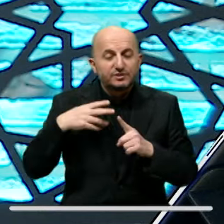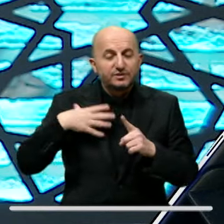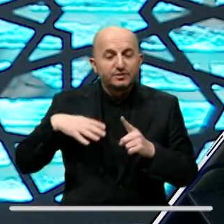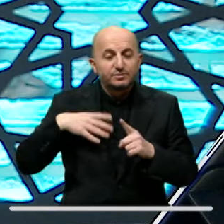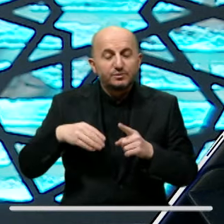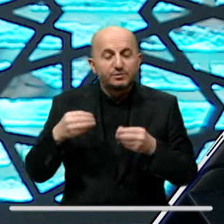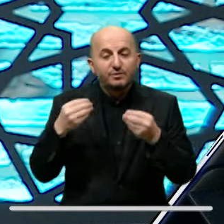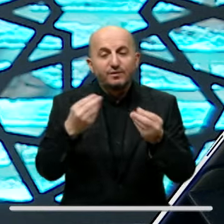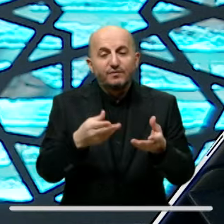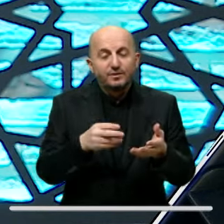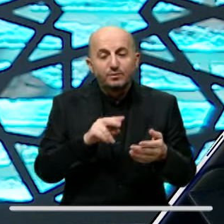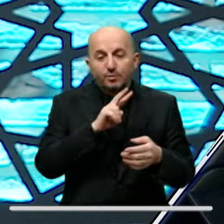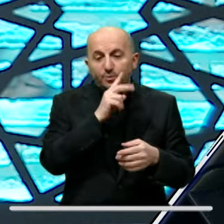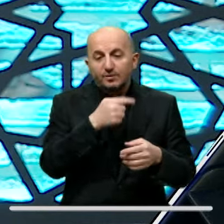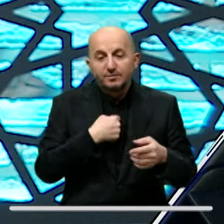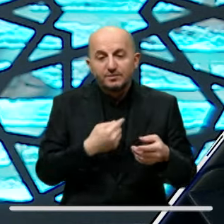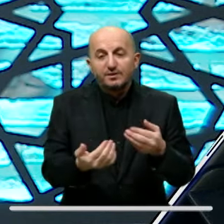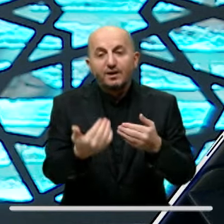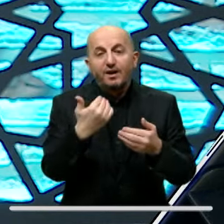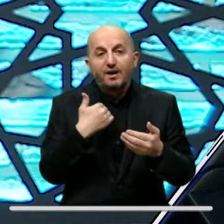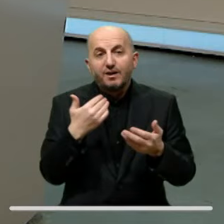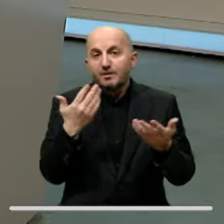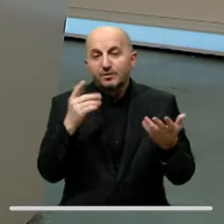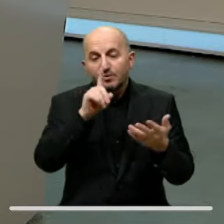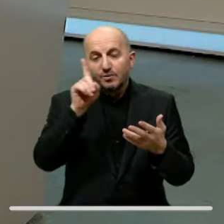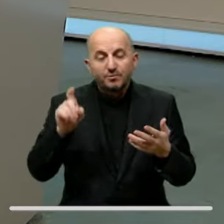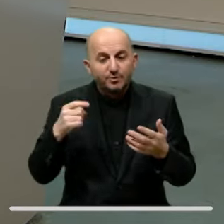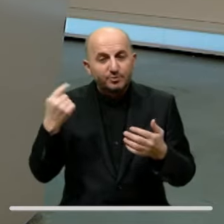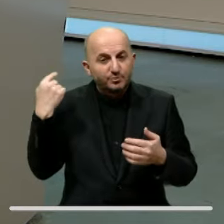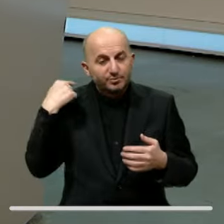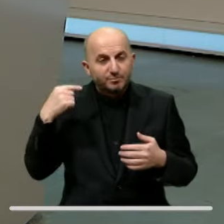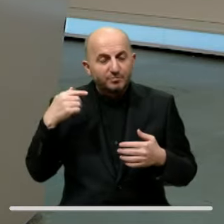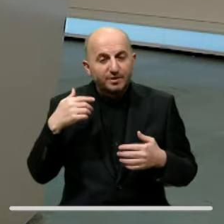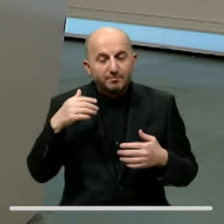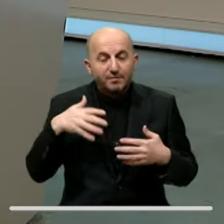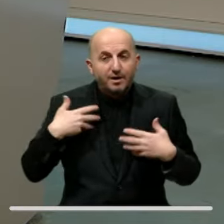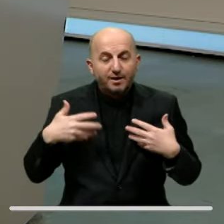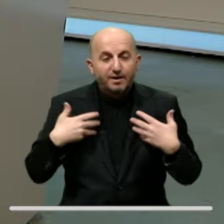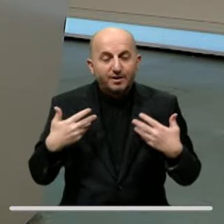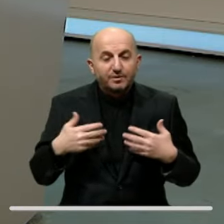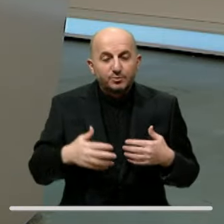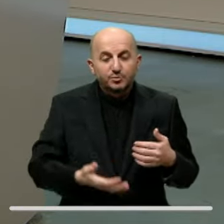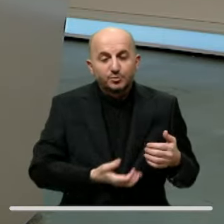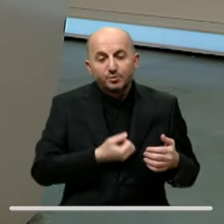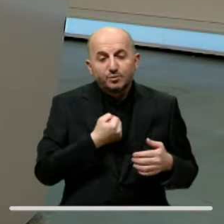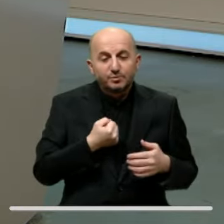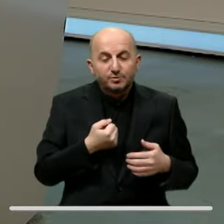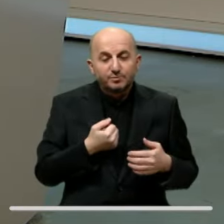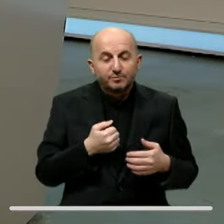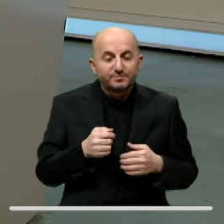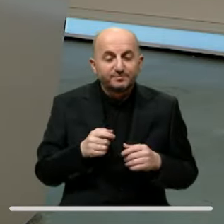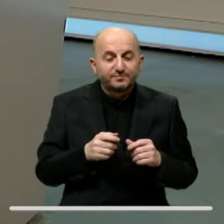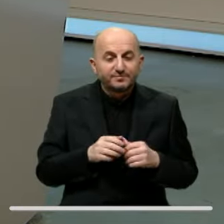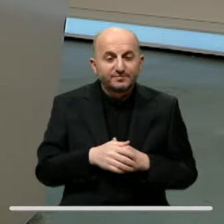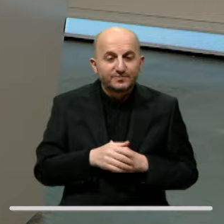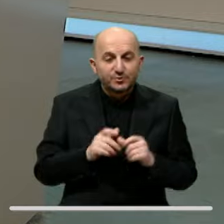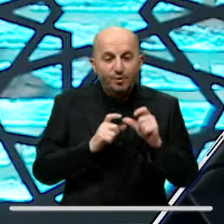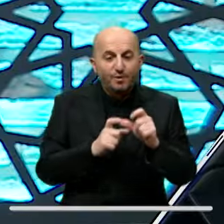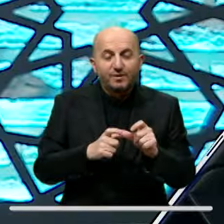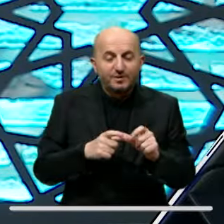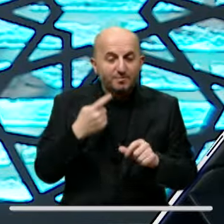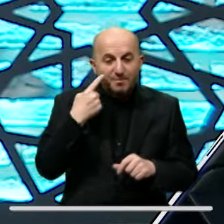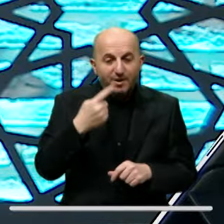onlara veriyorduk. O günah bize de geliyor mu? Ben dün bayağı bir şey yaptım. Meraklandım, üzüldüm yani bize de oluyor. Soralım Hasene abla.